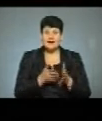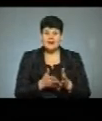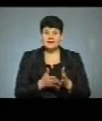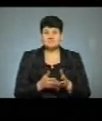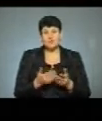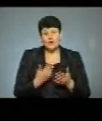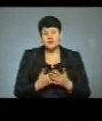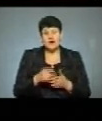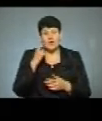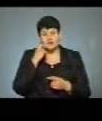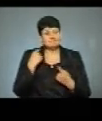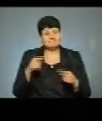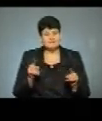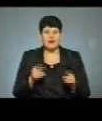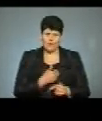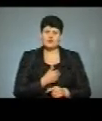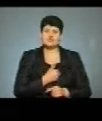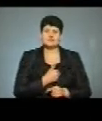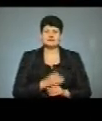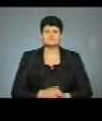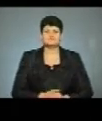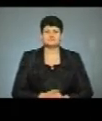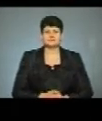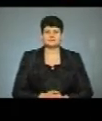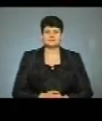не ті роки, але хочеться.